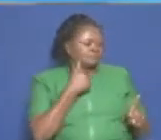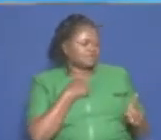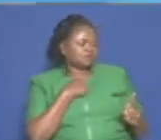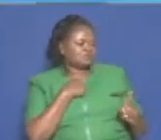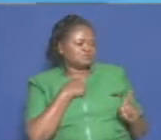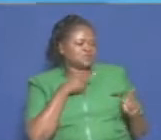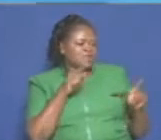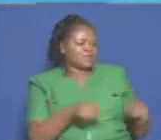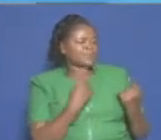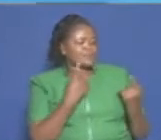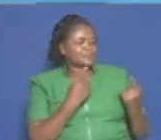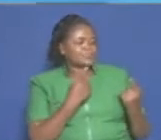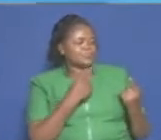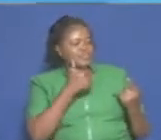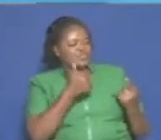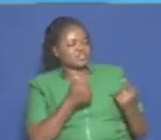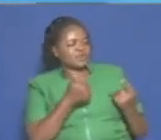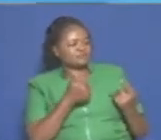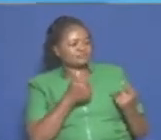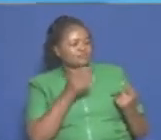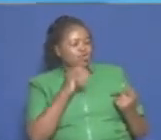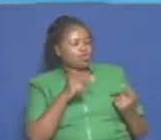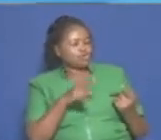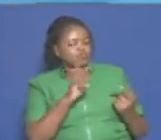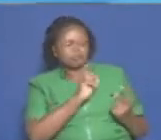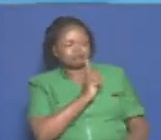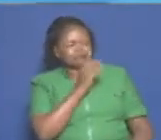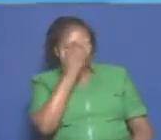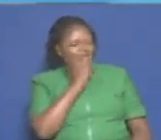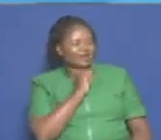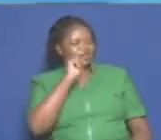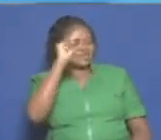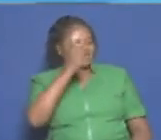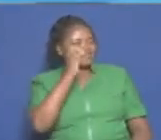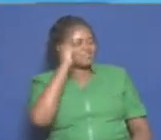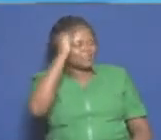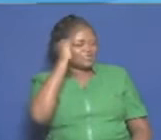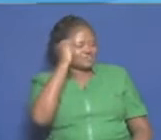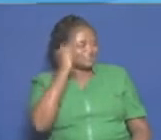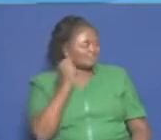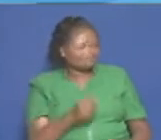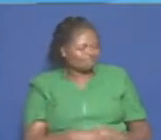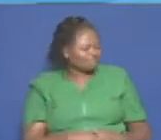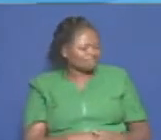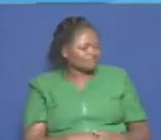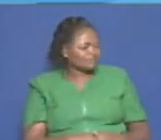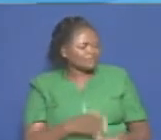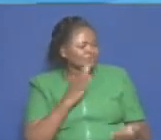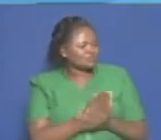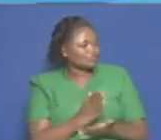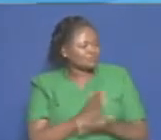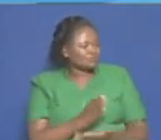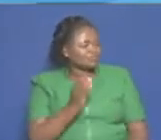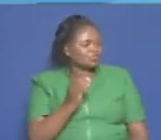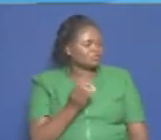Rogers kwa sababu nasema kwamba siasa ya Kenya haijakosa masomo. Siasa ya Kenya